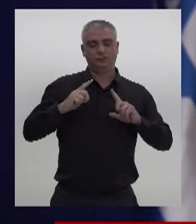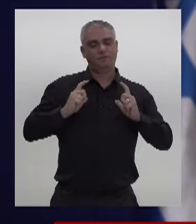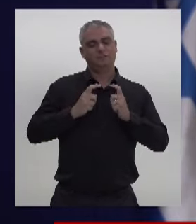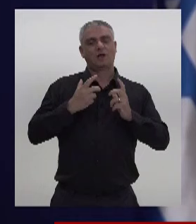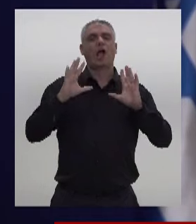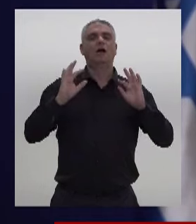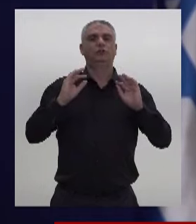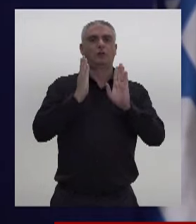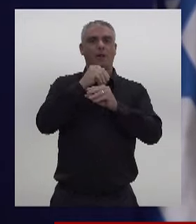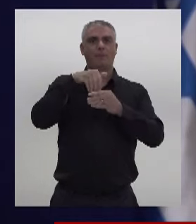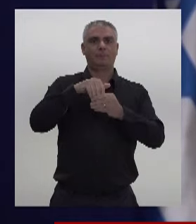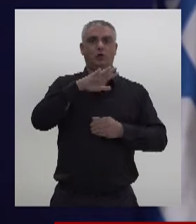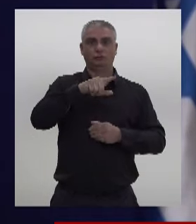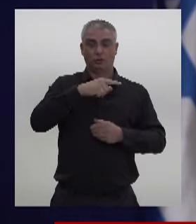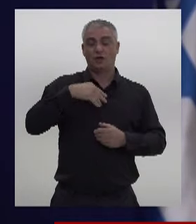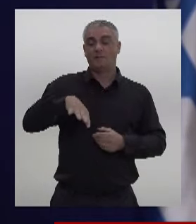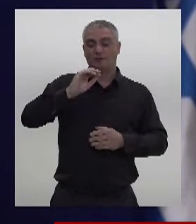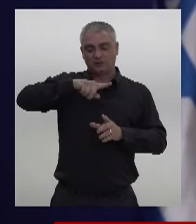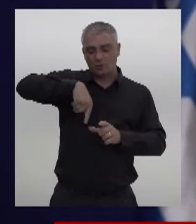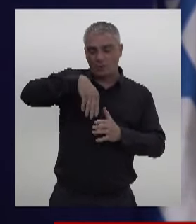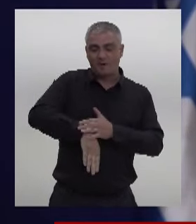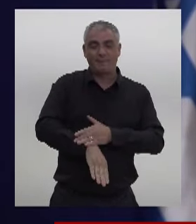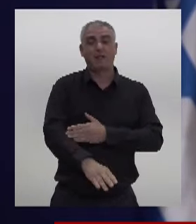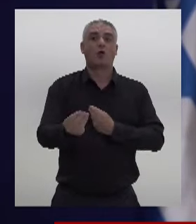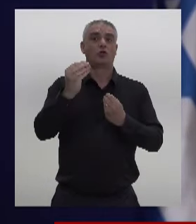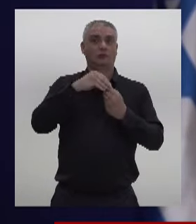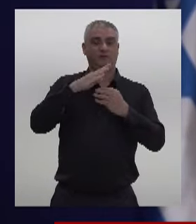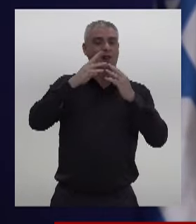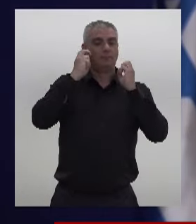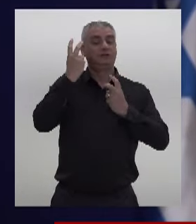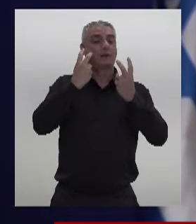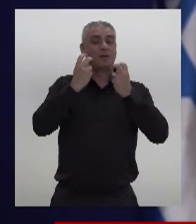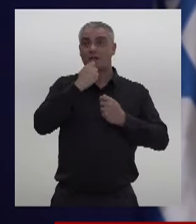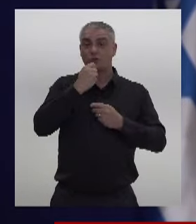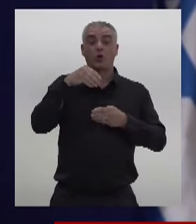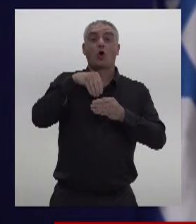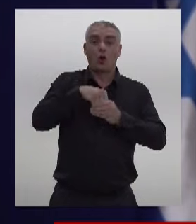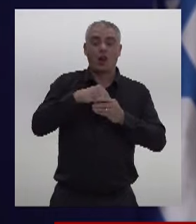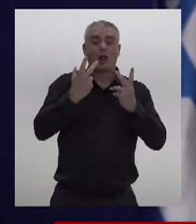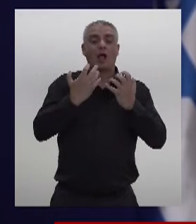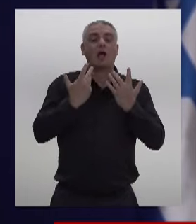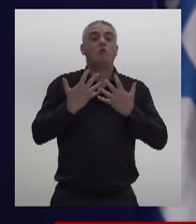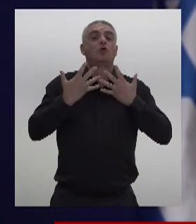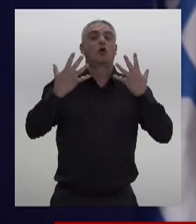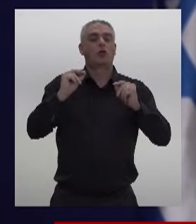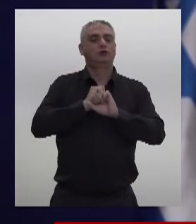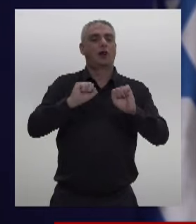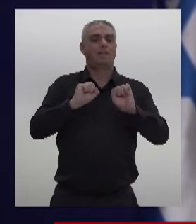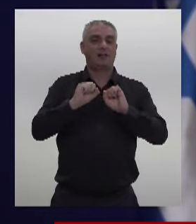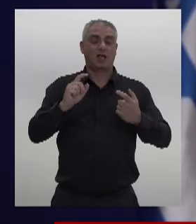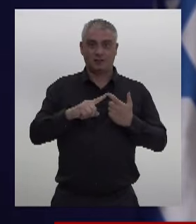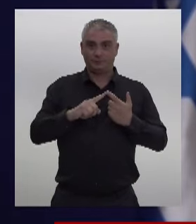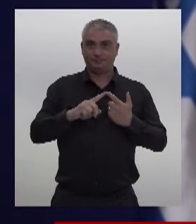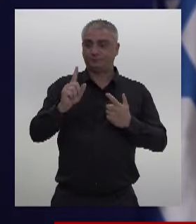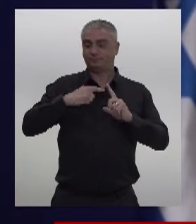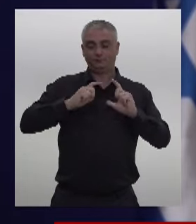מחבלים בשכונה מצאנו פירי מנהרות נוספים על בסיס מודיעין בהם גם היו כמויות גדולות של מטענים את מי